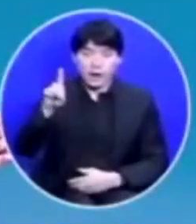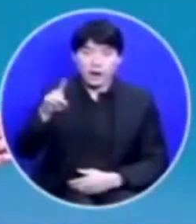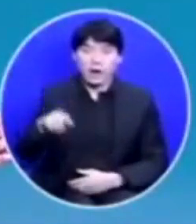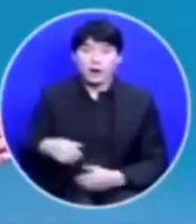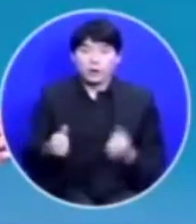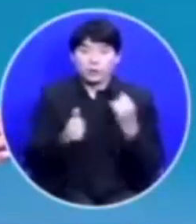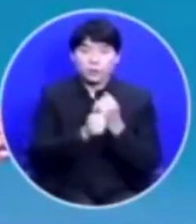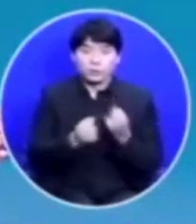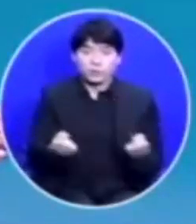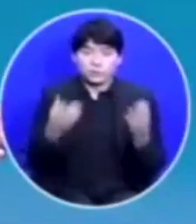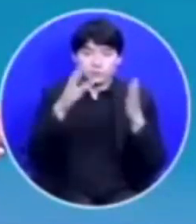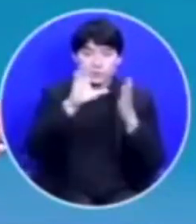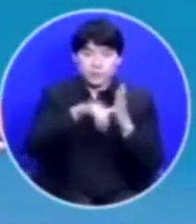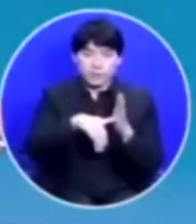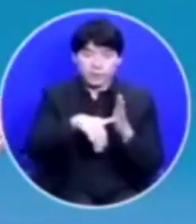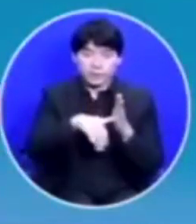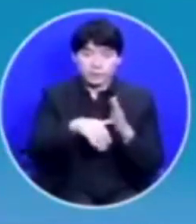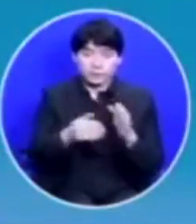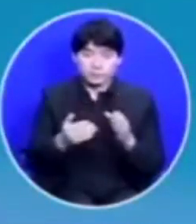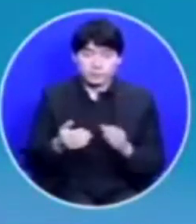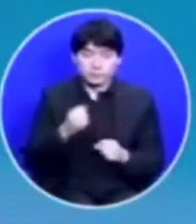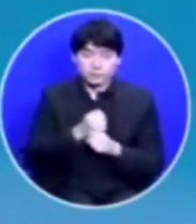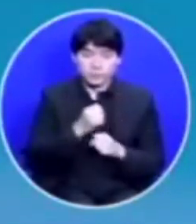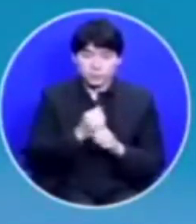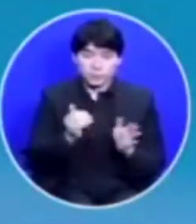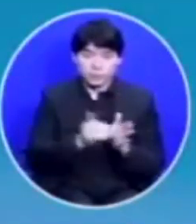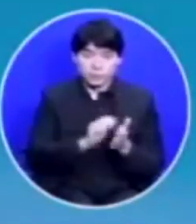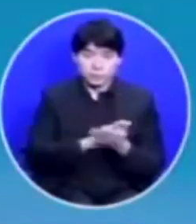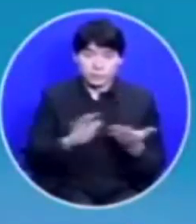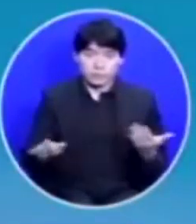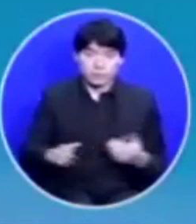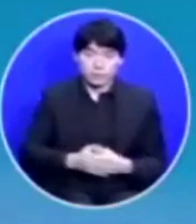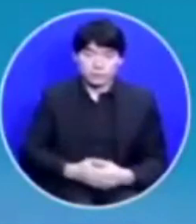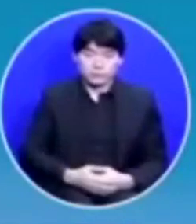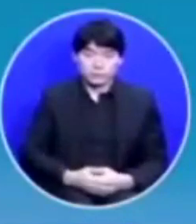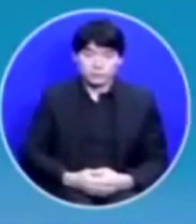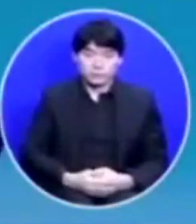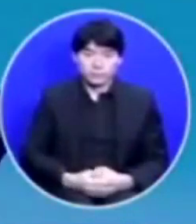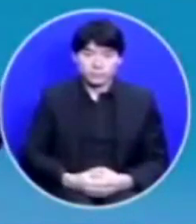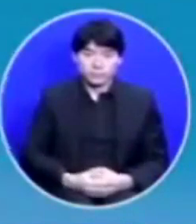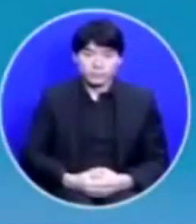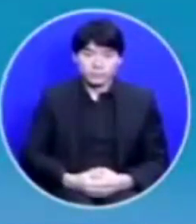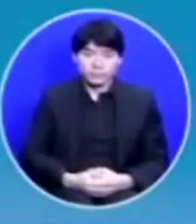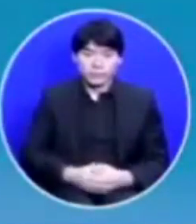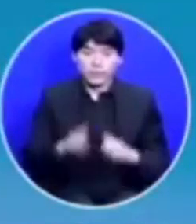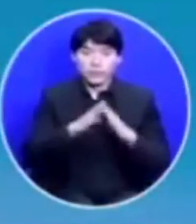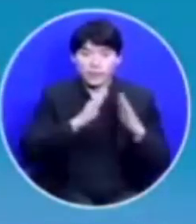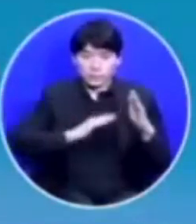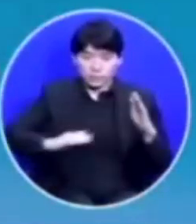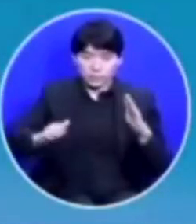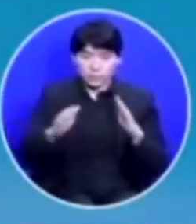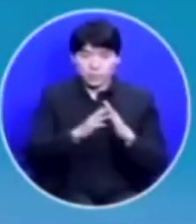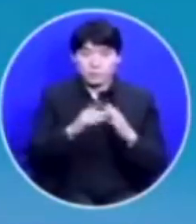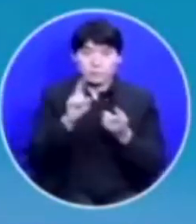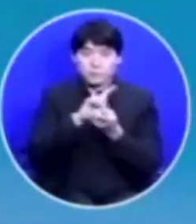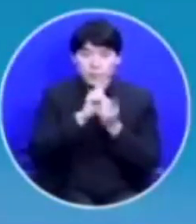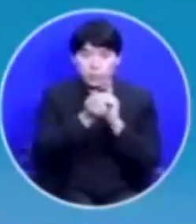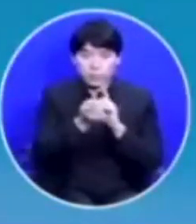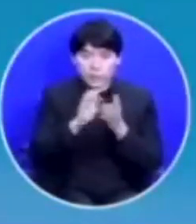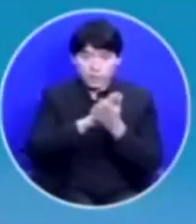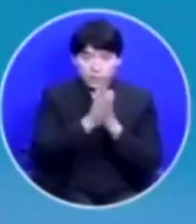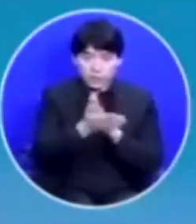하셨습니다 예수님께서 행하셨던 첫 번째 이적이 가정이 변화 되는 것이었습니다